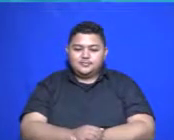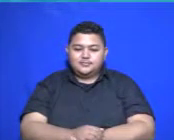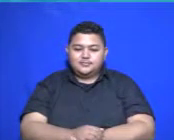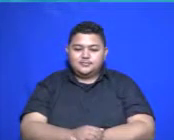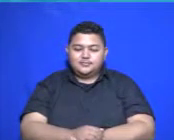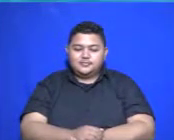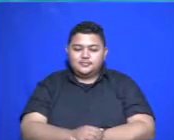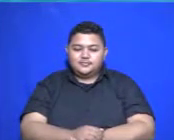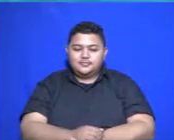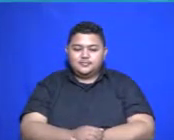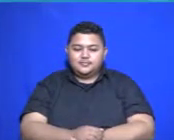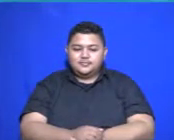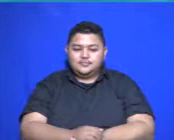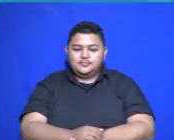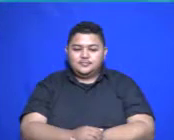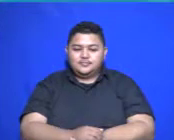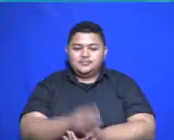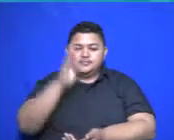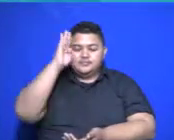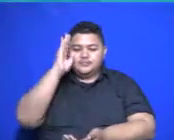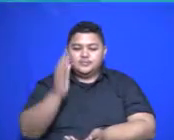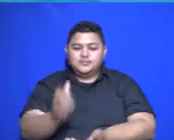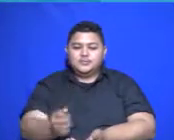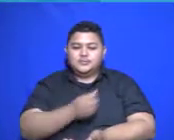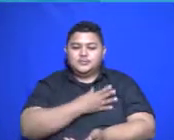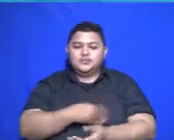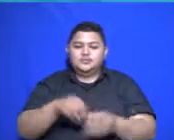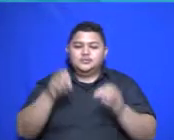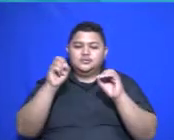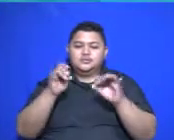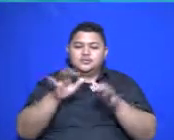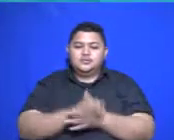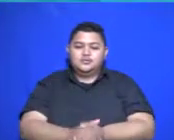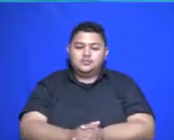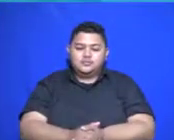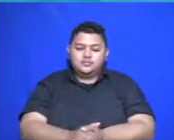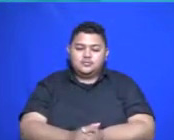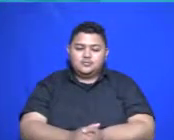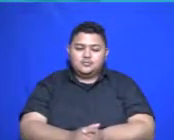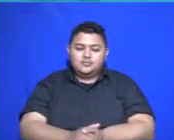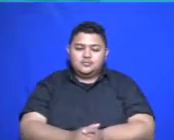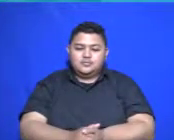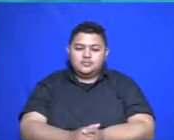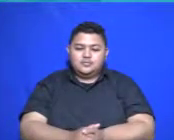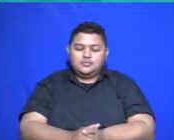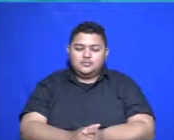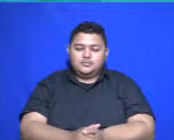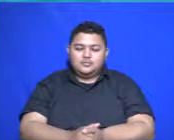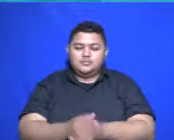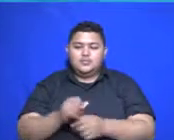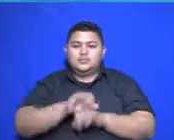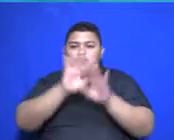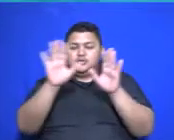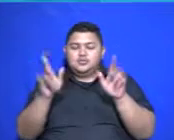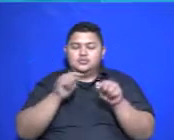kasih. Terima kasih. Assalamualaikum warahmatullahi wabarakatuh. Salam sejahtera bagi kita semua,